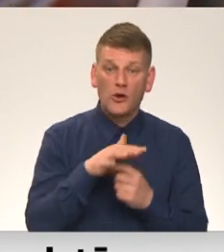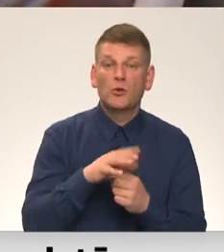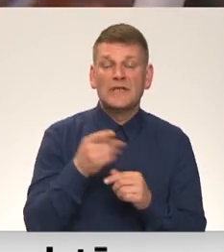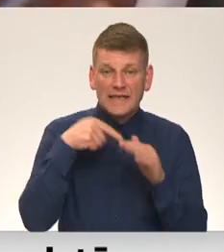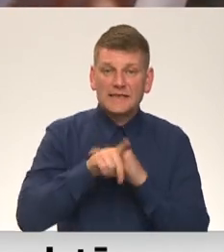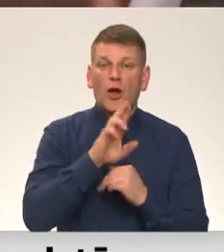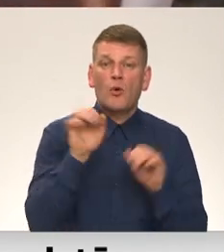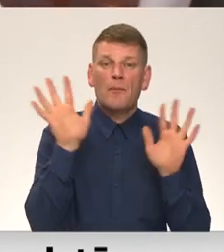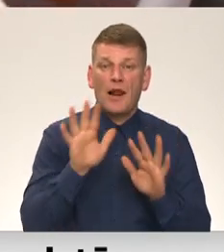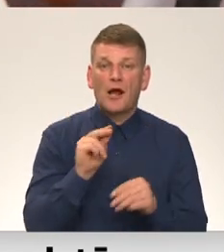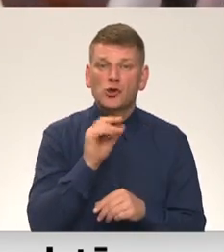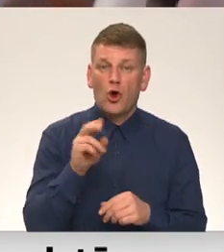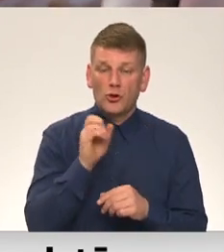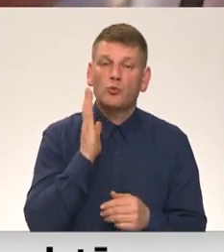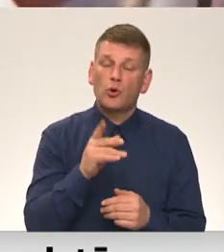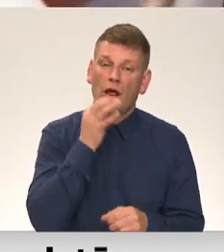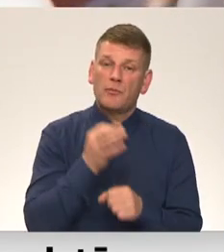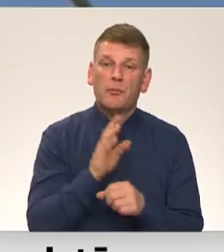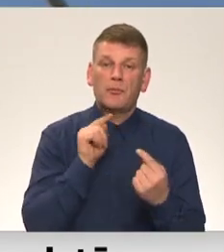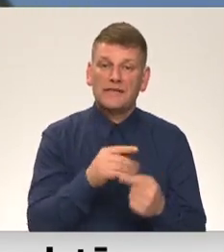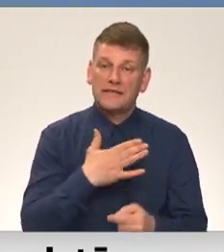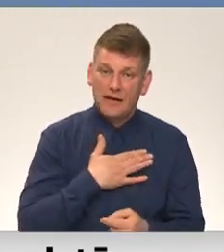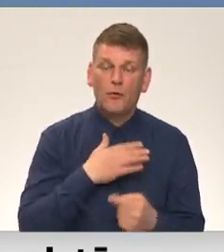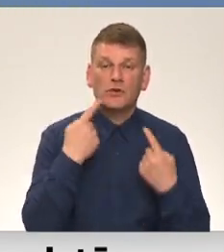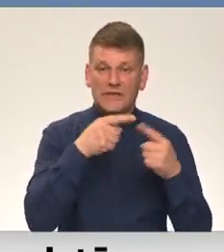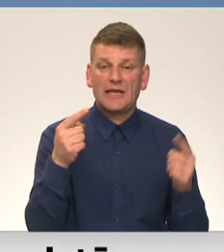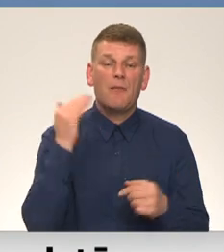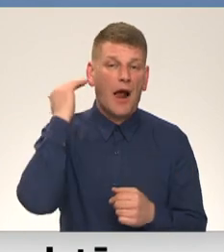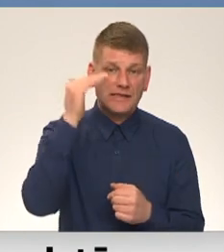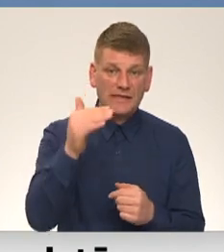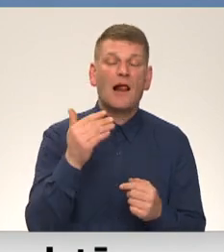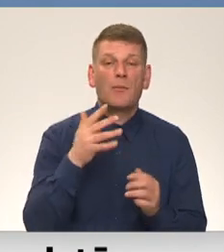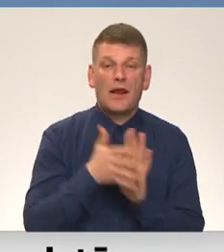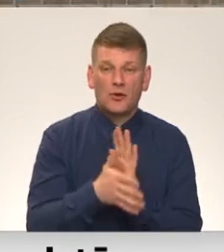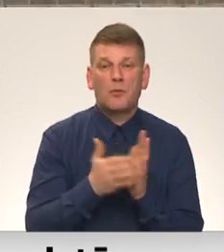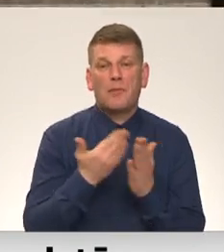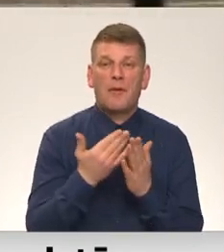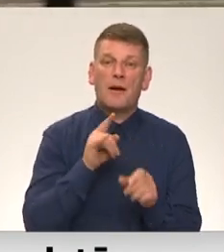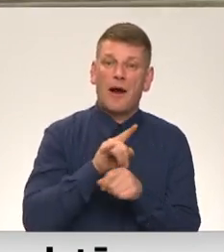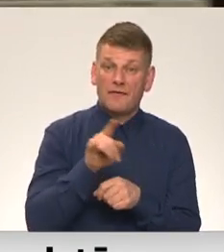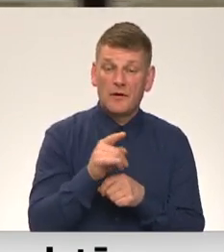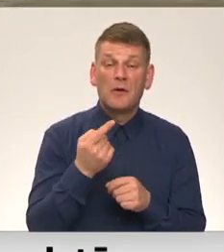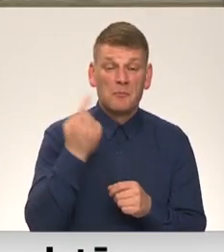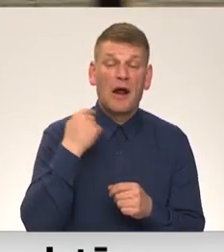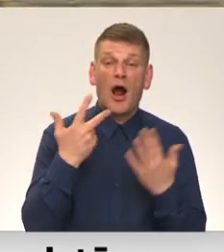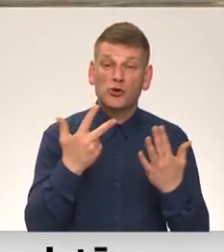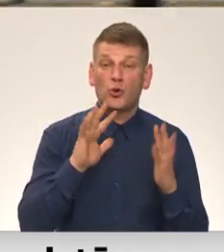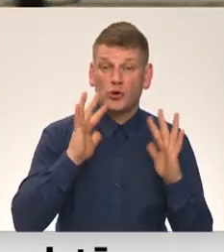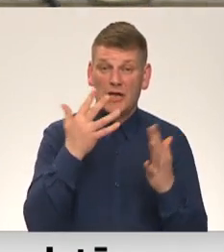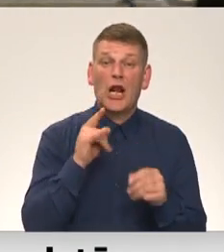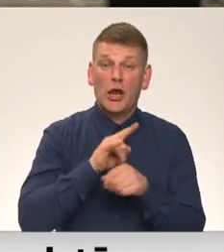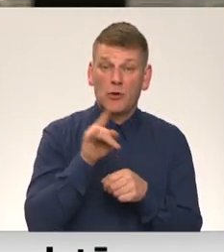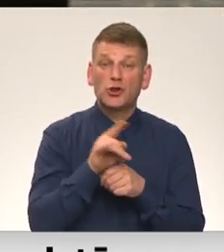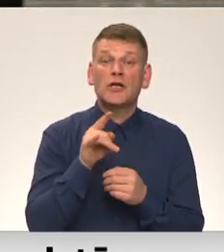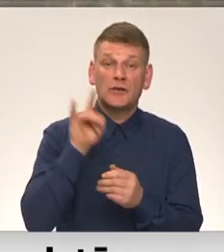pelēkās zonas un būt atbildīgiem gan pret sevi, gan citiem gaisa telpas lietotājiem, piemēram, aviāciju. Pērn 8 gadījumos lidmašīnu